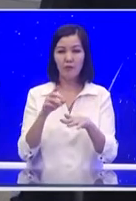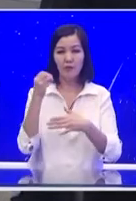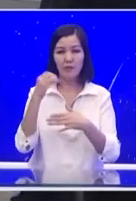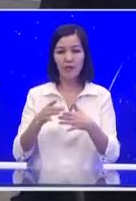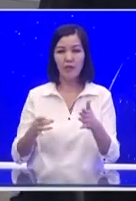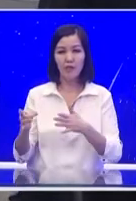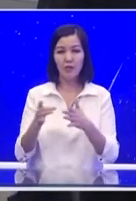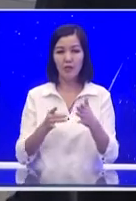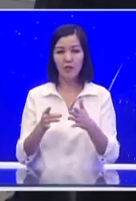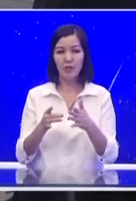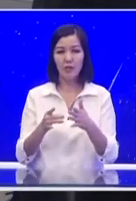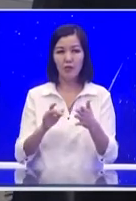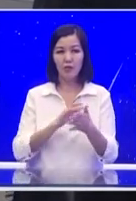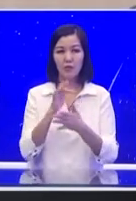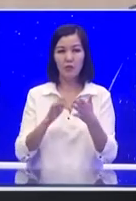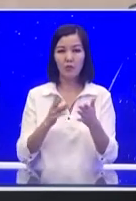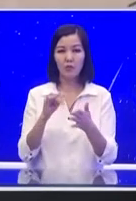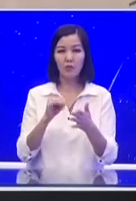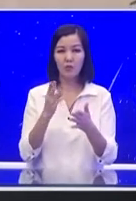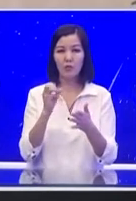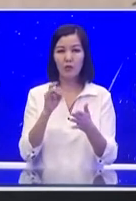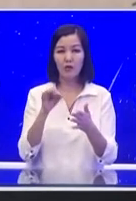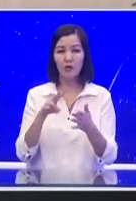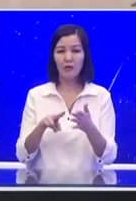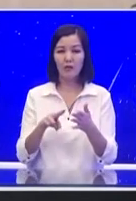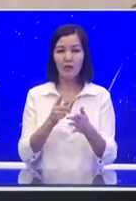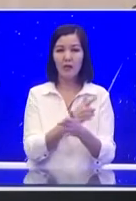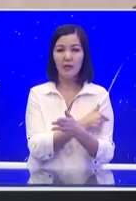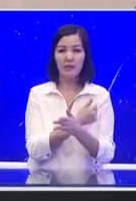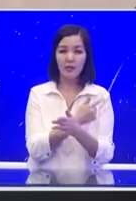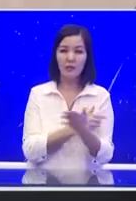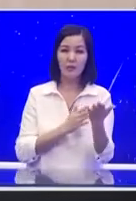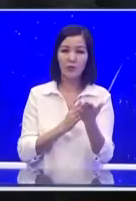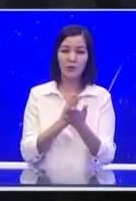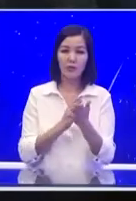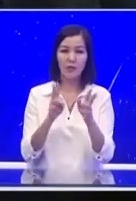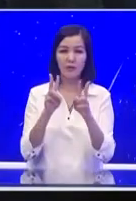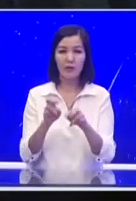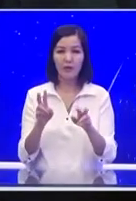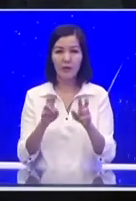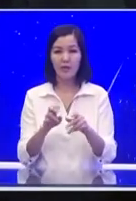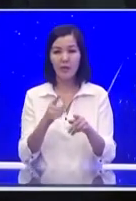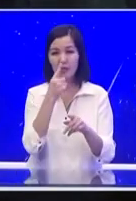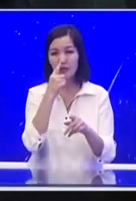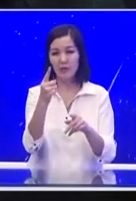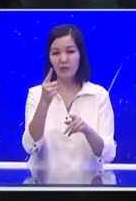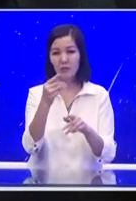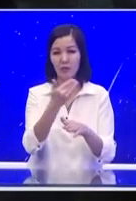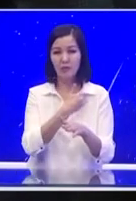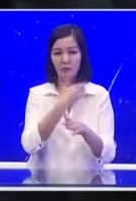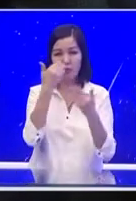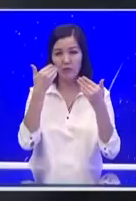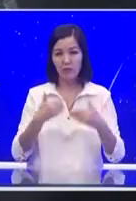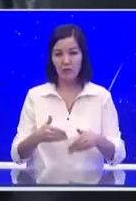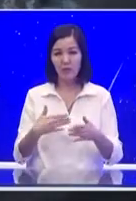районной больнице города Ушаров. Сотрудники санитарного поста не только проводят периметрию, дистанционное измерение температуры тела, но